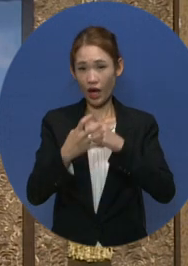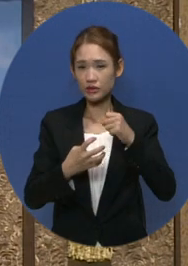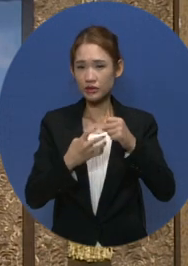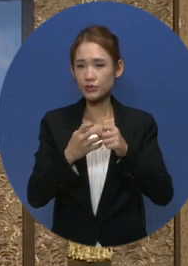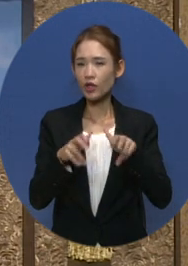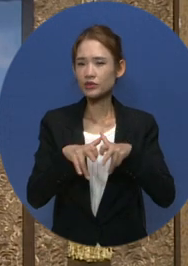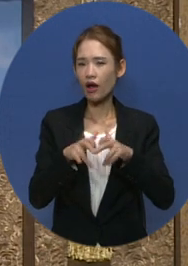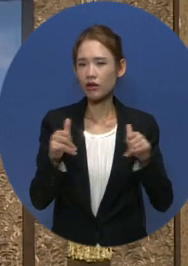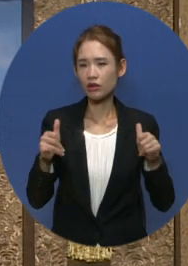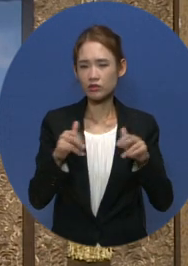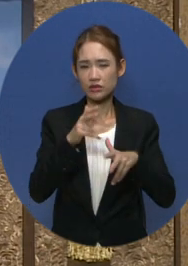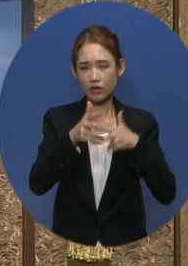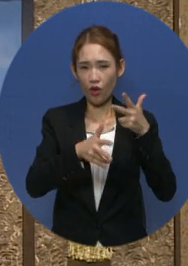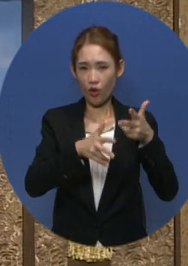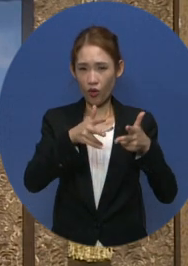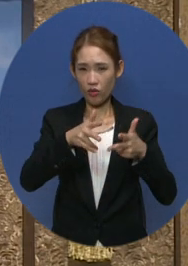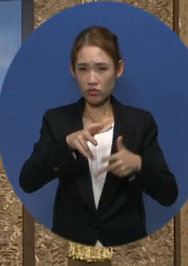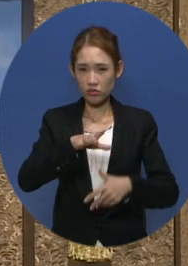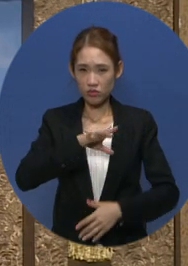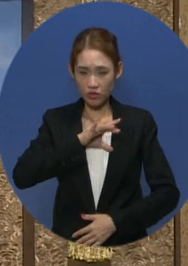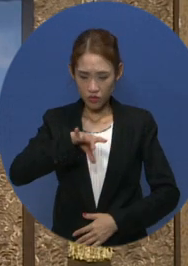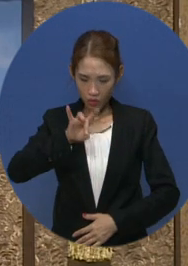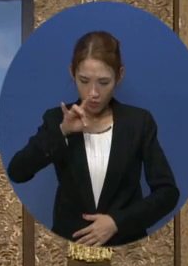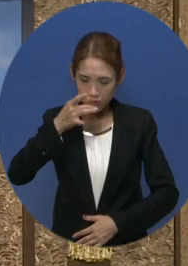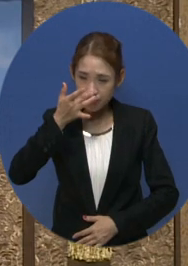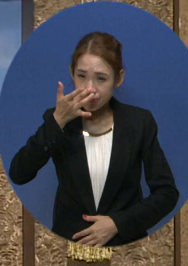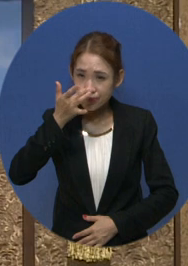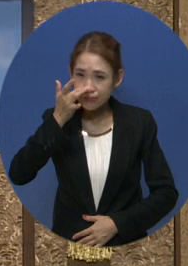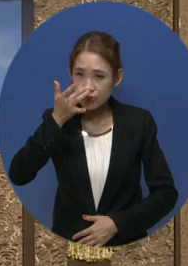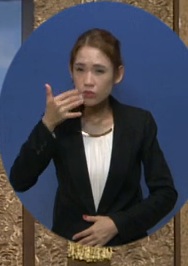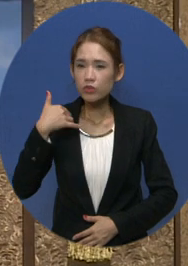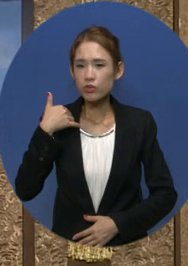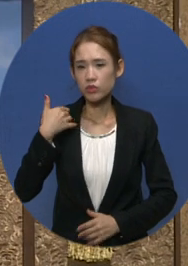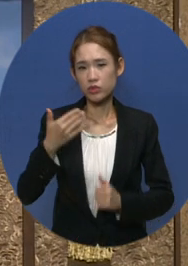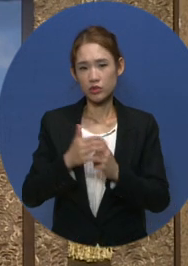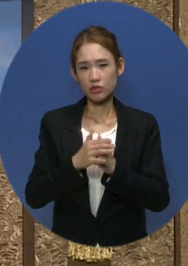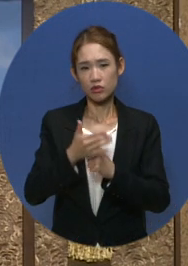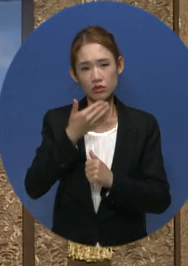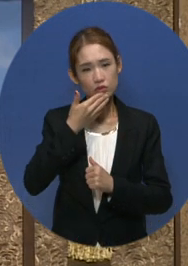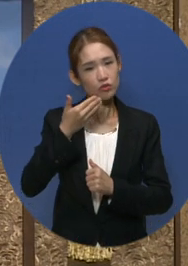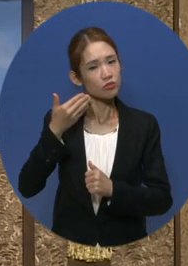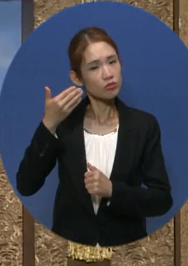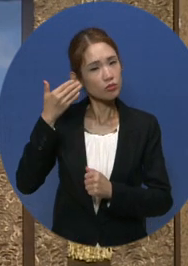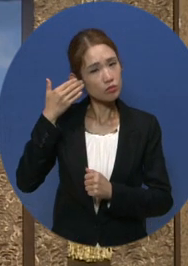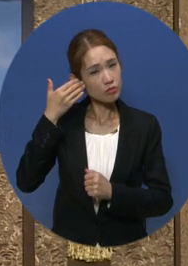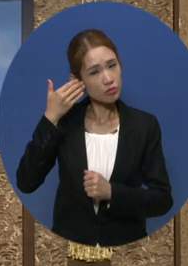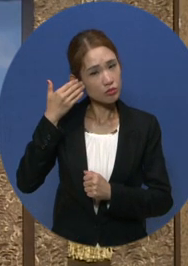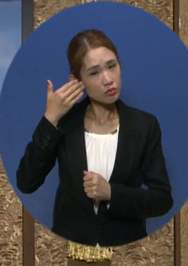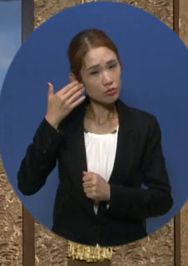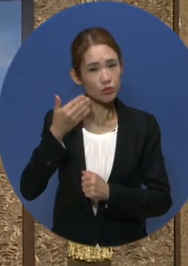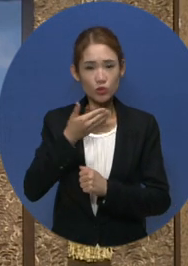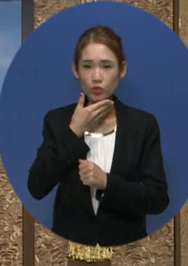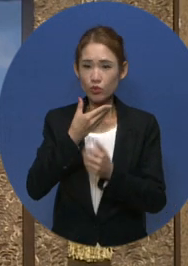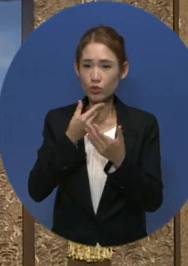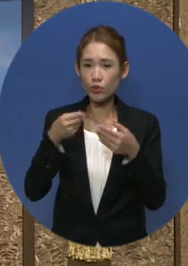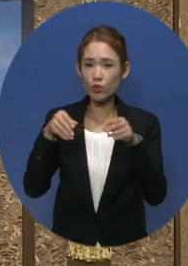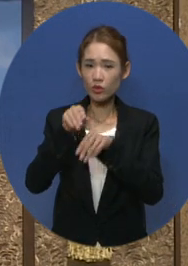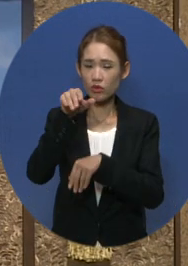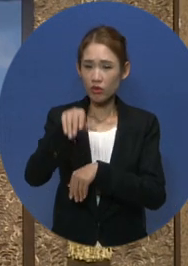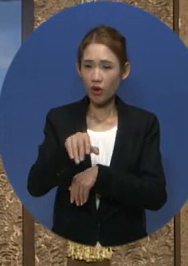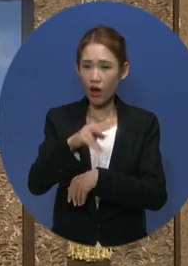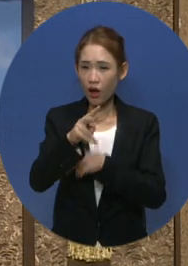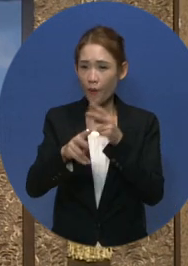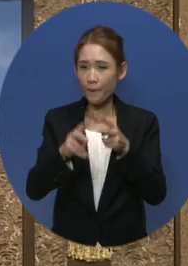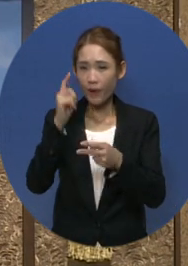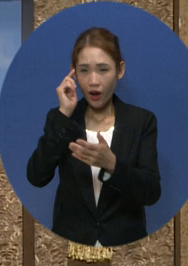사업을 했는데도 예. 저는 그냥 잘 몰라가지고 처음에는 청각장애인 쪽에서 농복지관에서 뭐 이런